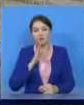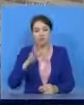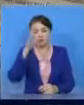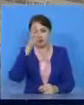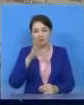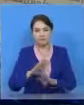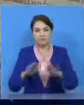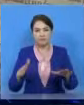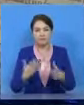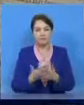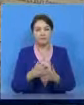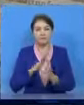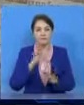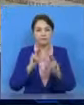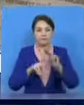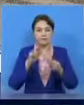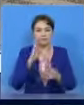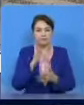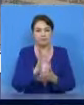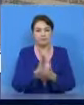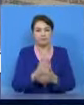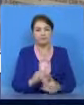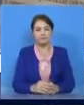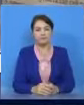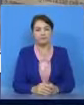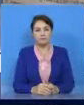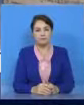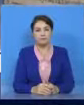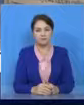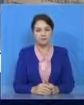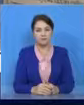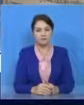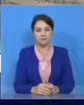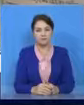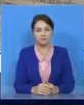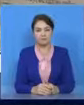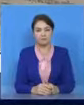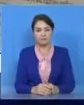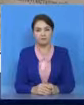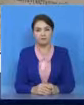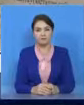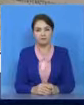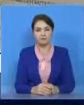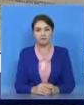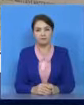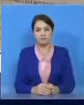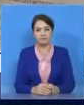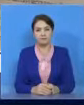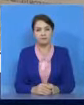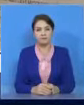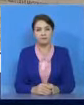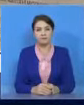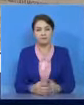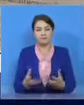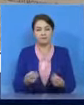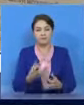болмаған. Қазір енді 2 қабатта да осында ол балаларға, қыз балаларға арналған дәретхана салынды.